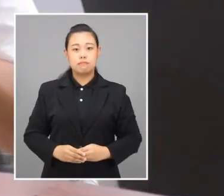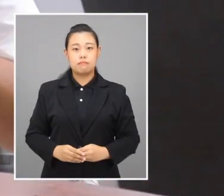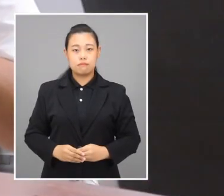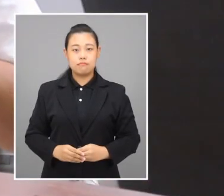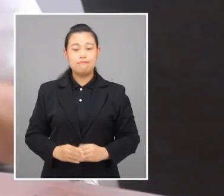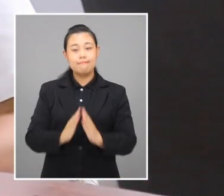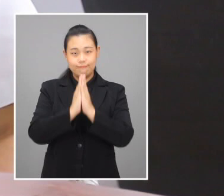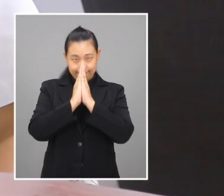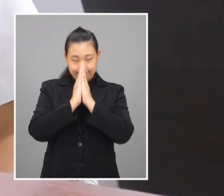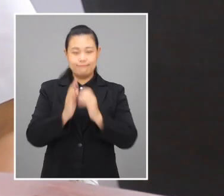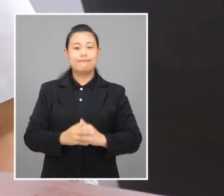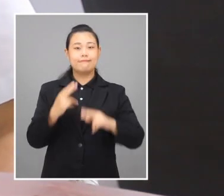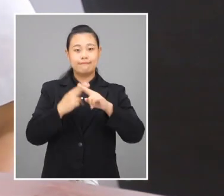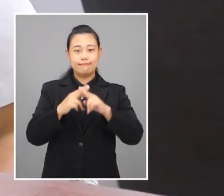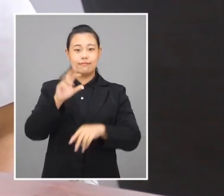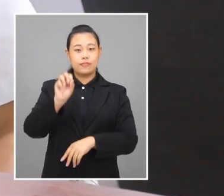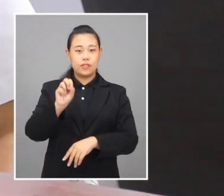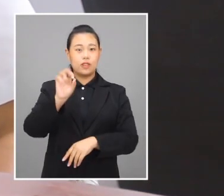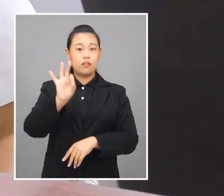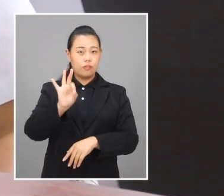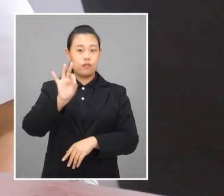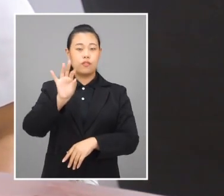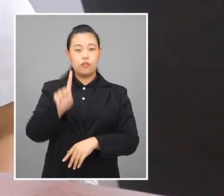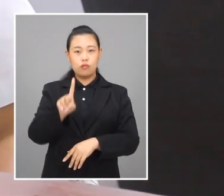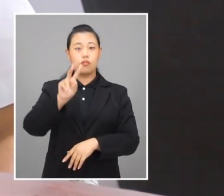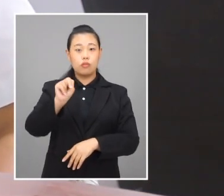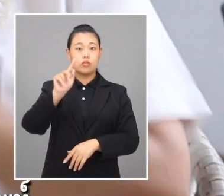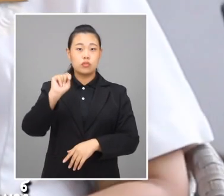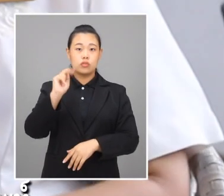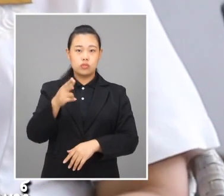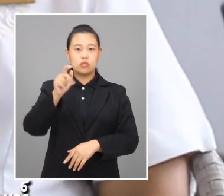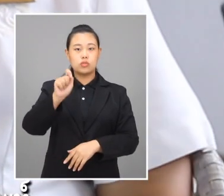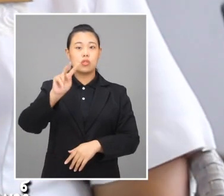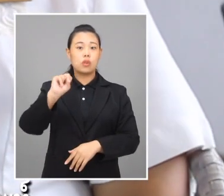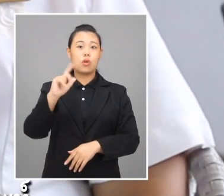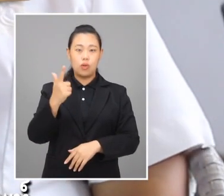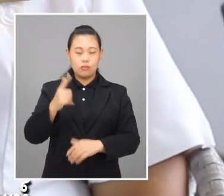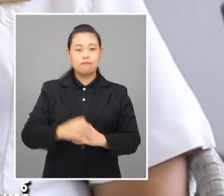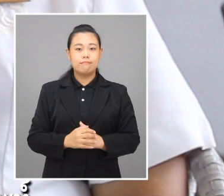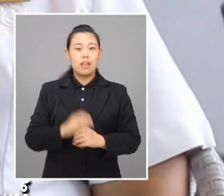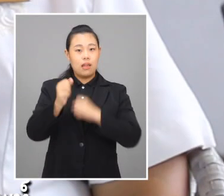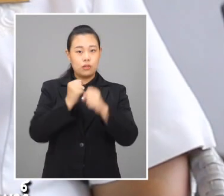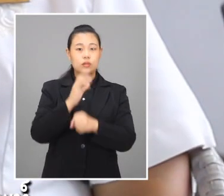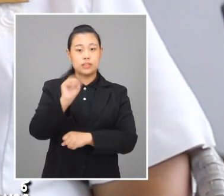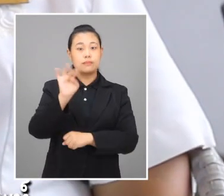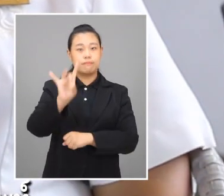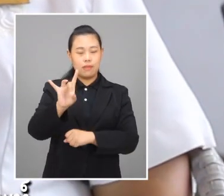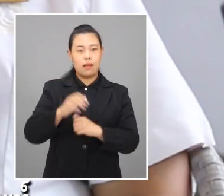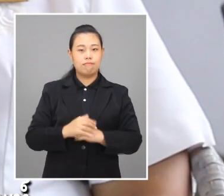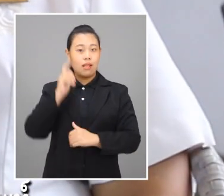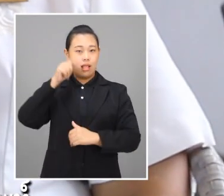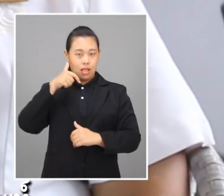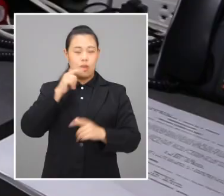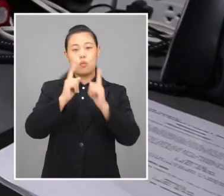สวัสดีค่ะชื่อฝนทองสิริสมนะคะอายุ48ปีค่ะเป็น Guest Service Center ค่ะโดยหน้าที่ก็รับโท